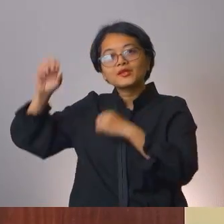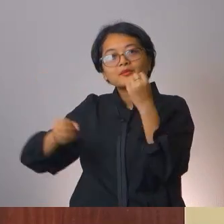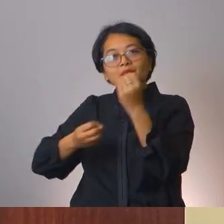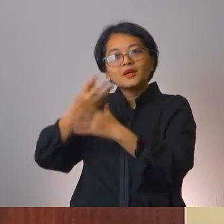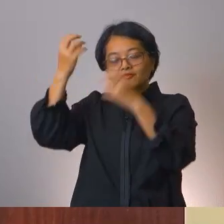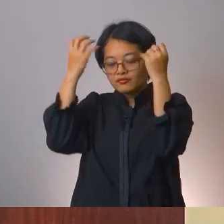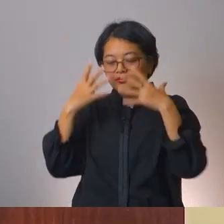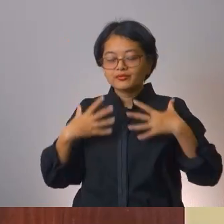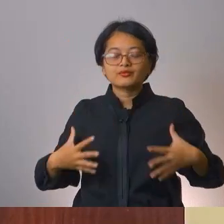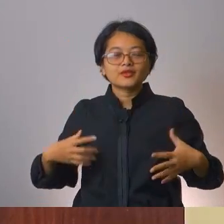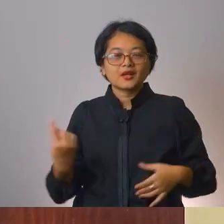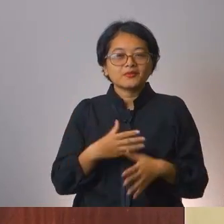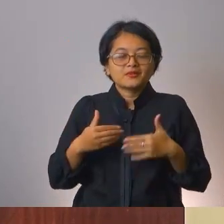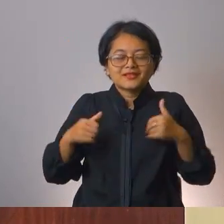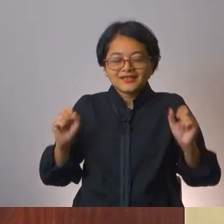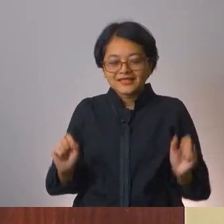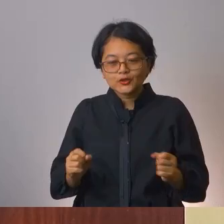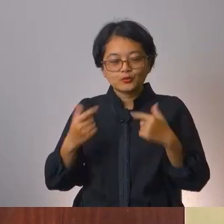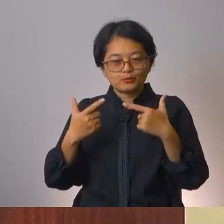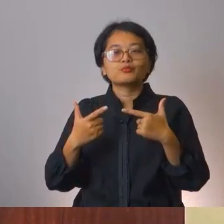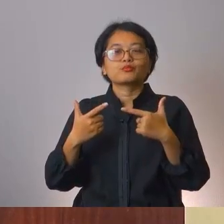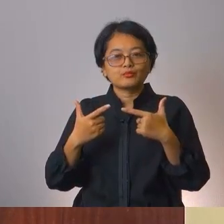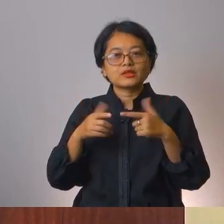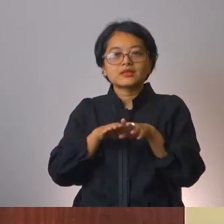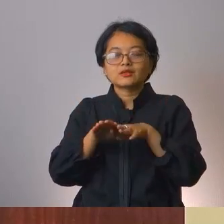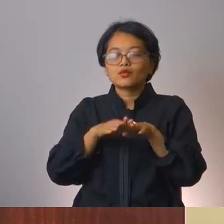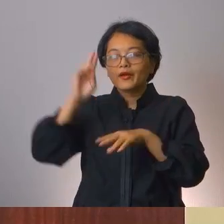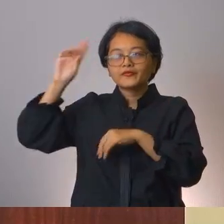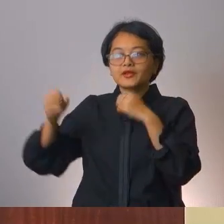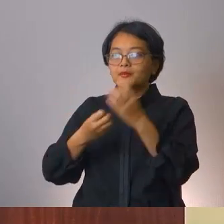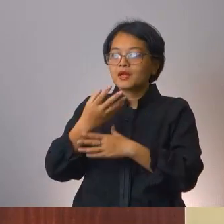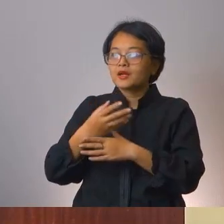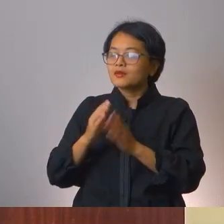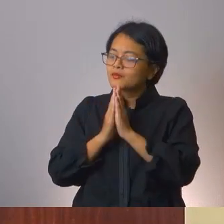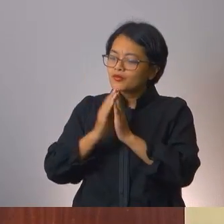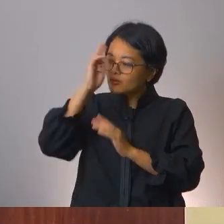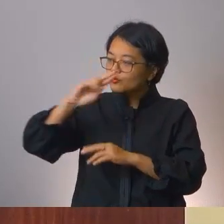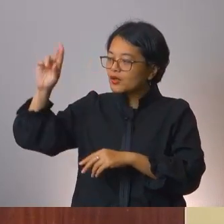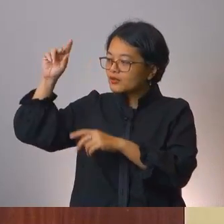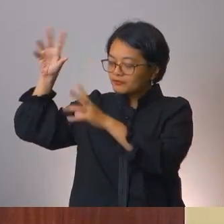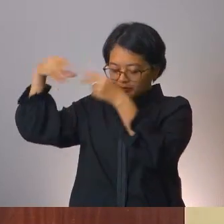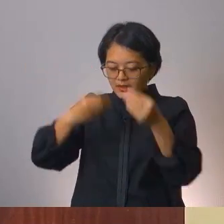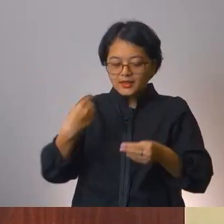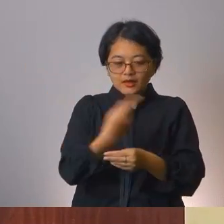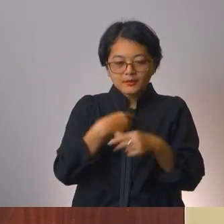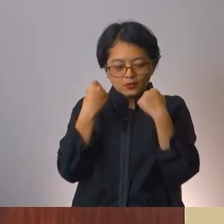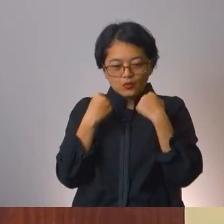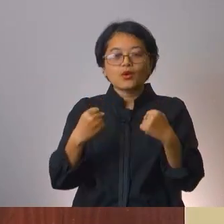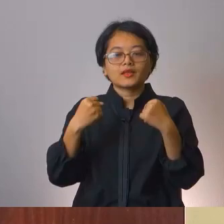kami. Dan kiranya Tuhan menguatkan kami, supaya setelah membaca dan